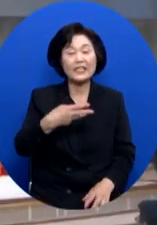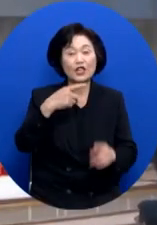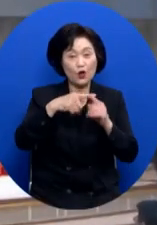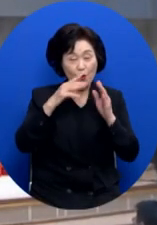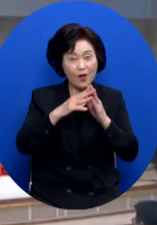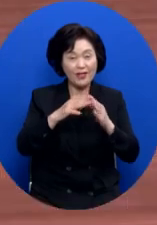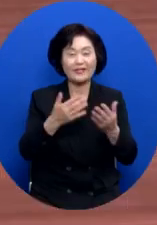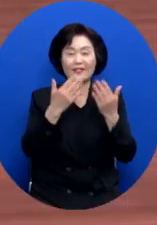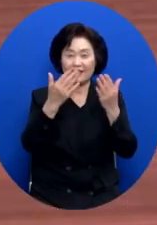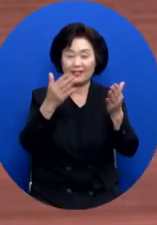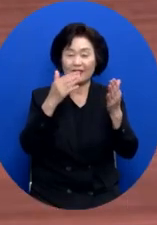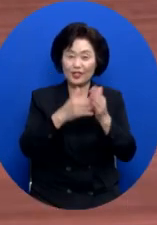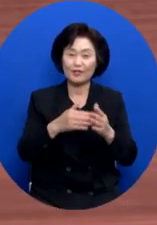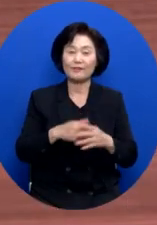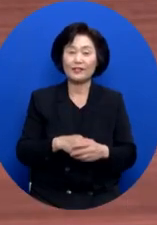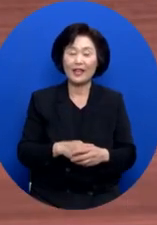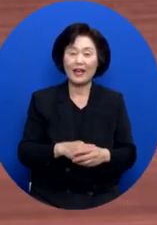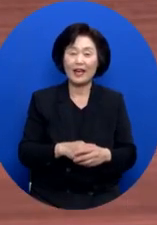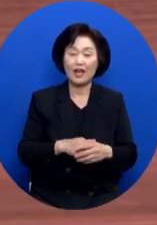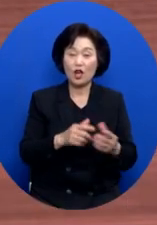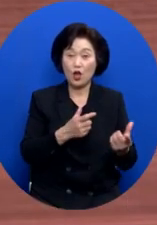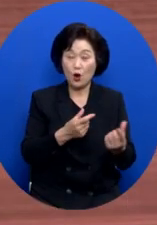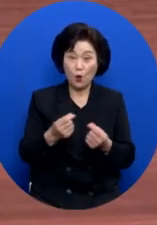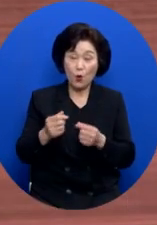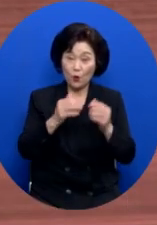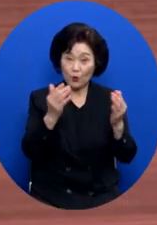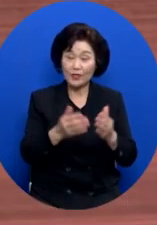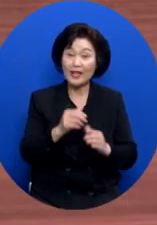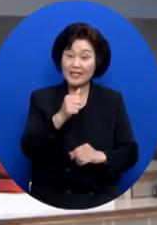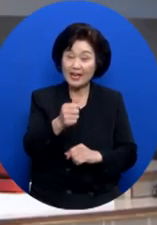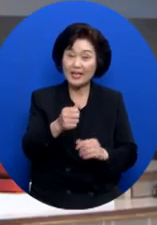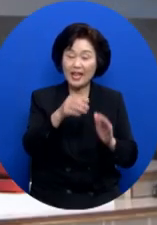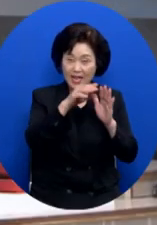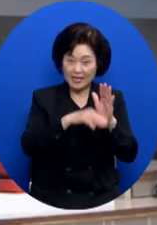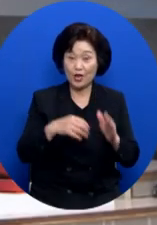일부 예배는 윤학희 공동단장의 사회로 기독교